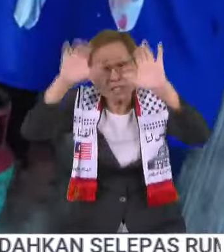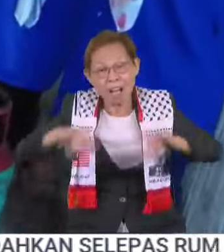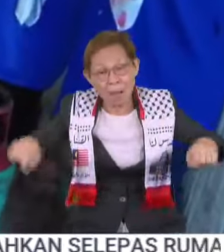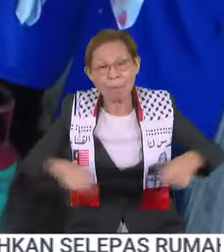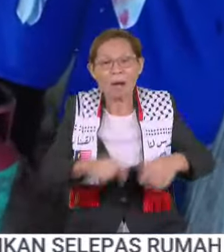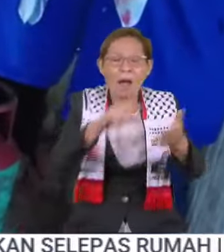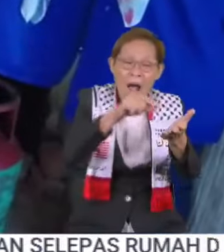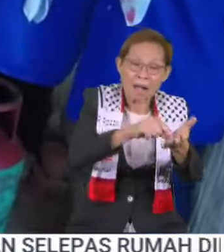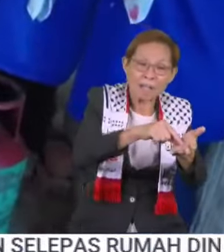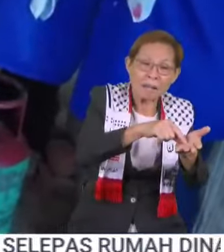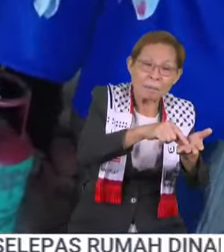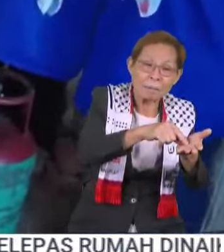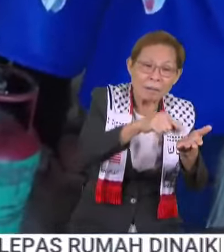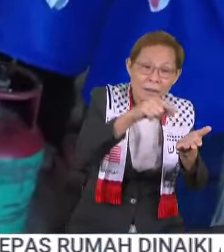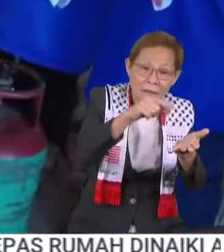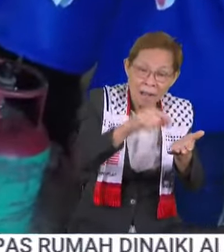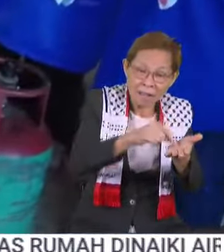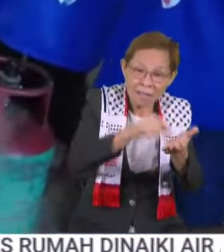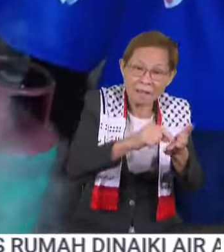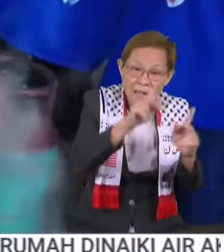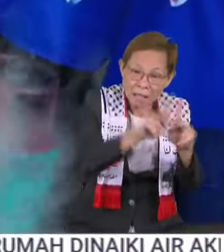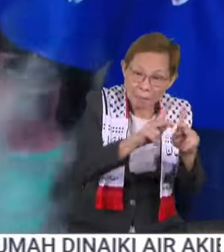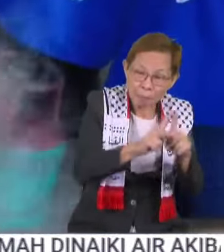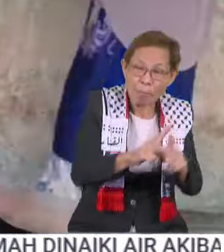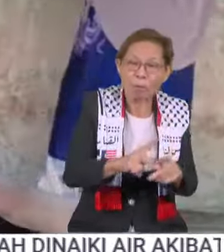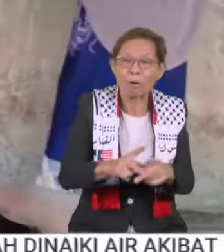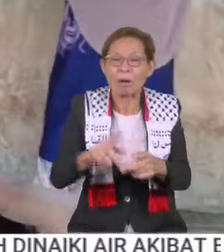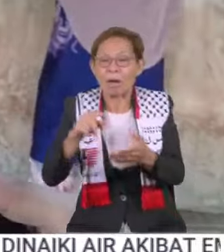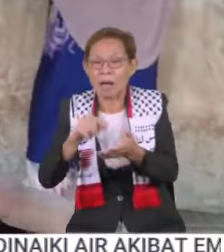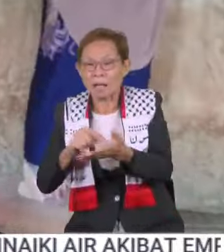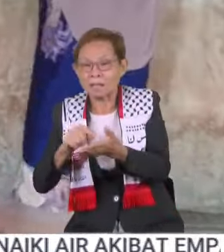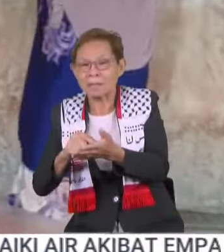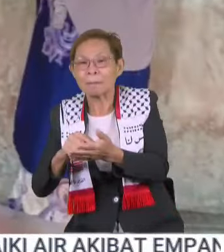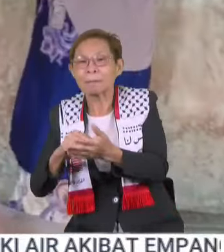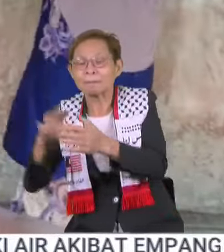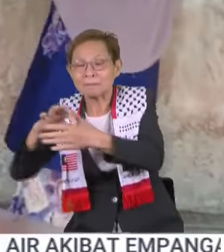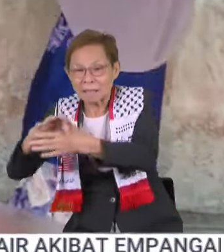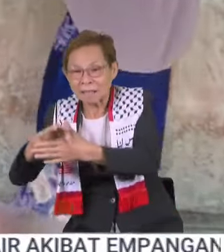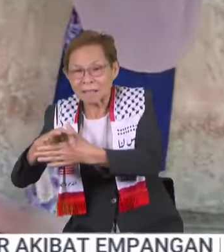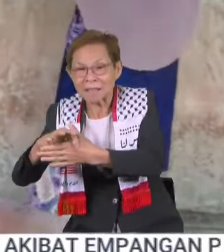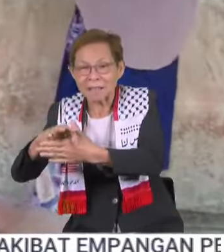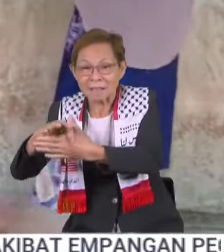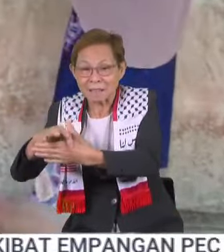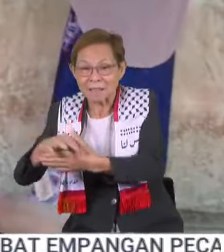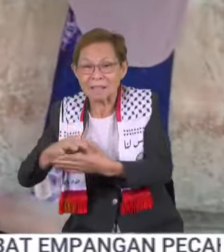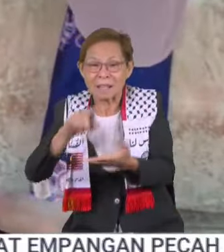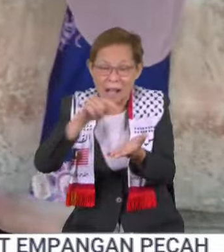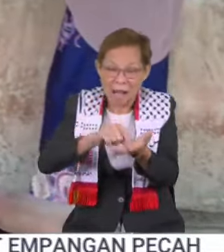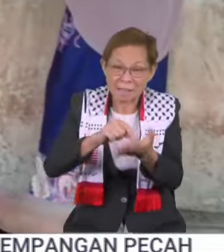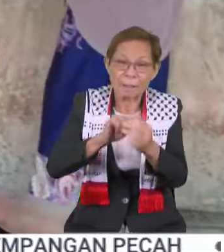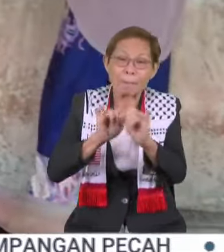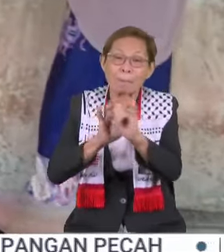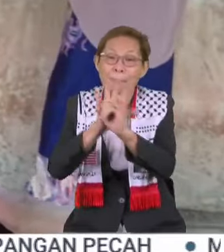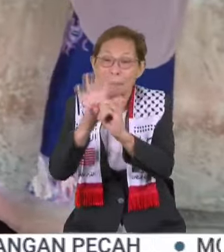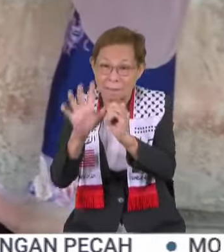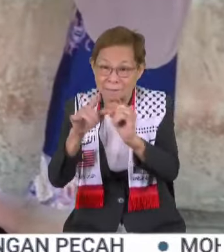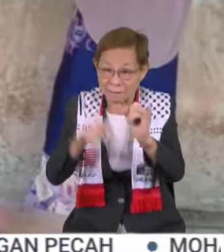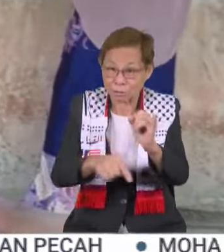kampung kita letak daripada awal. Kalau ayam daging kita letak bila dah mendidih nak masak tu baru kita. Ayam Belanda kita letak in between antara lagi